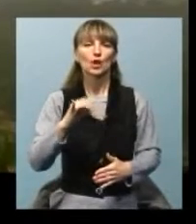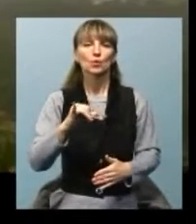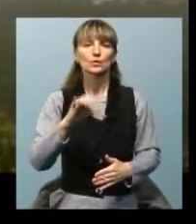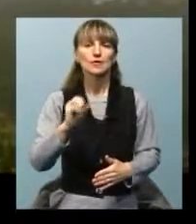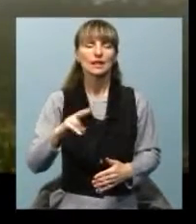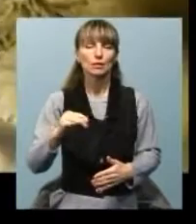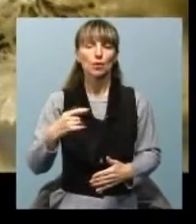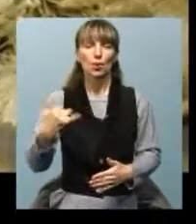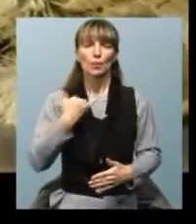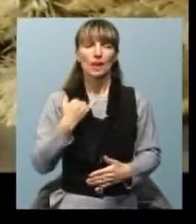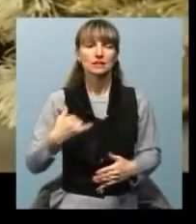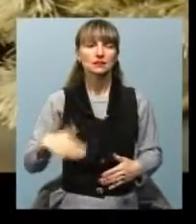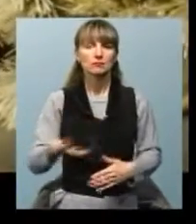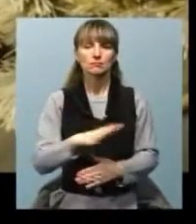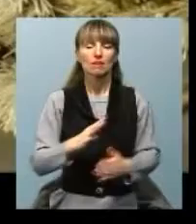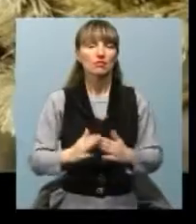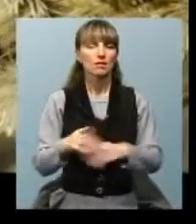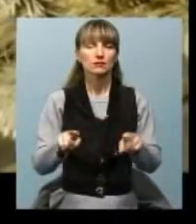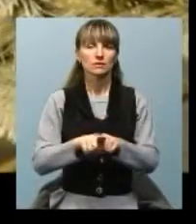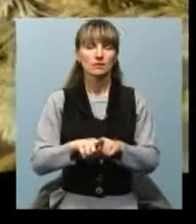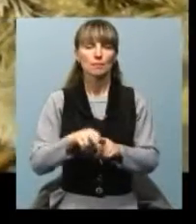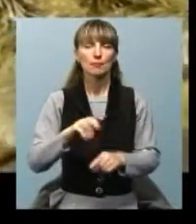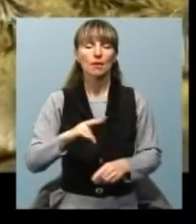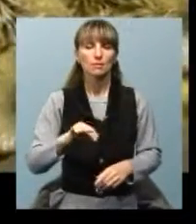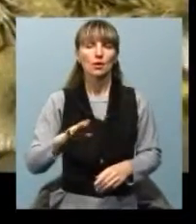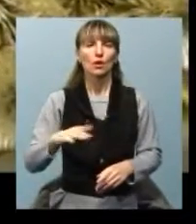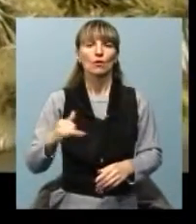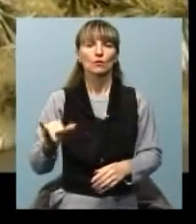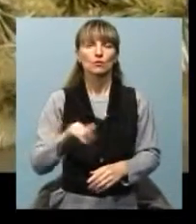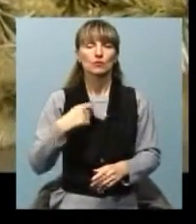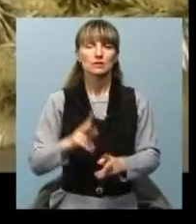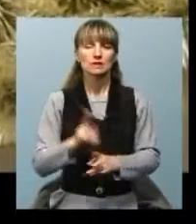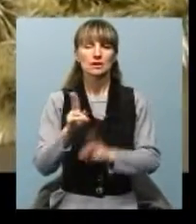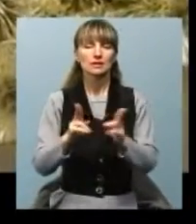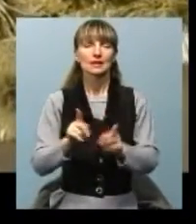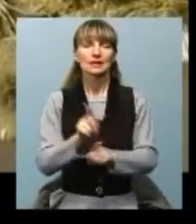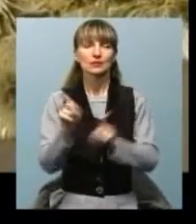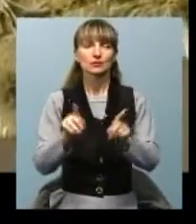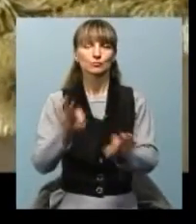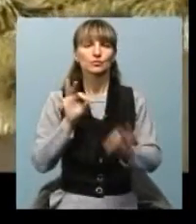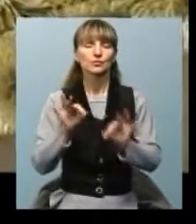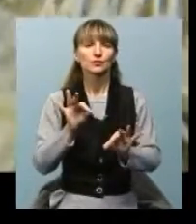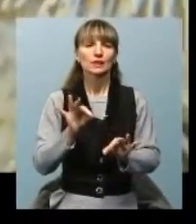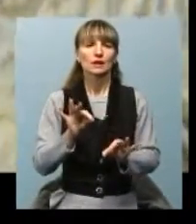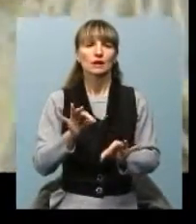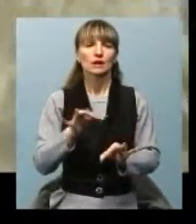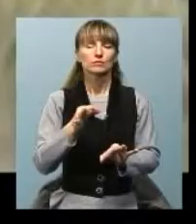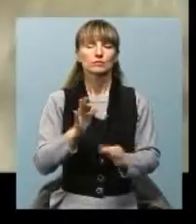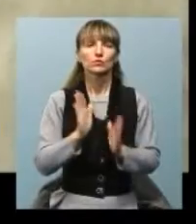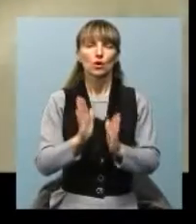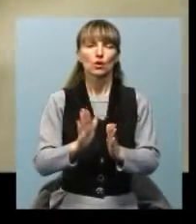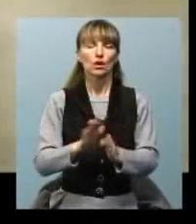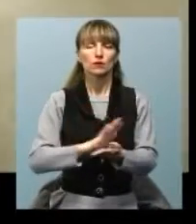замінили гілками верби. У суботу напередодні свята нарізали гілочки. При цьому намагалися обирати із них лише цілі і